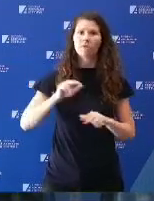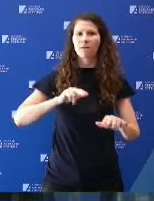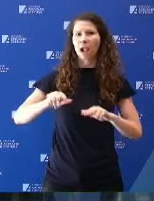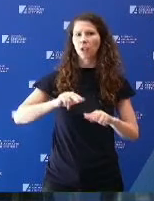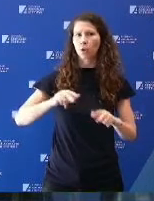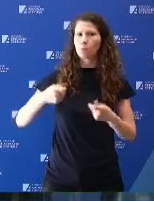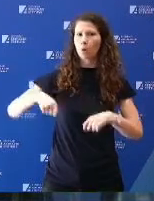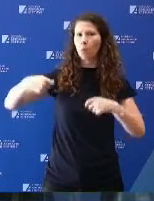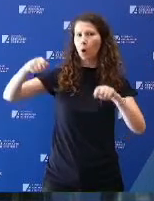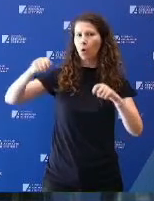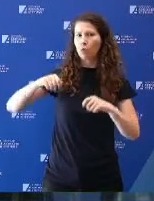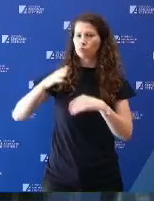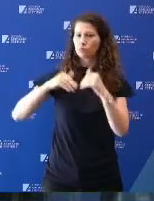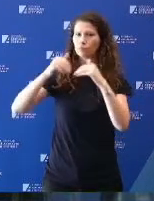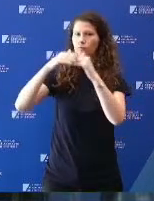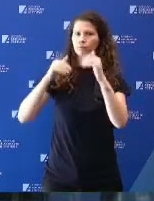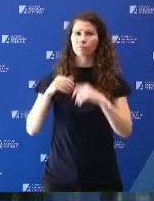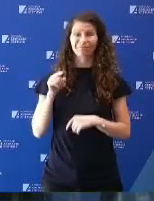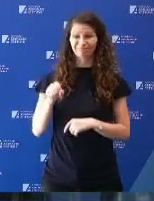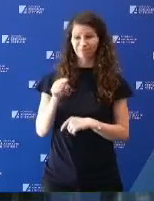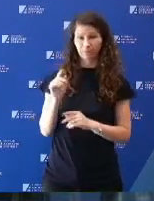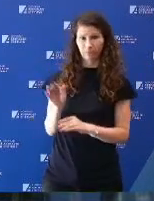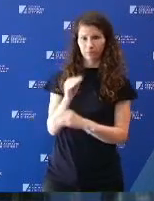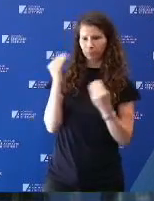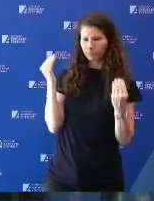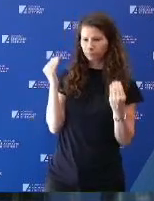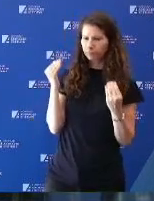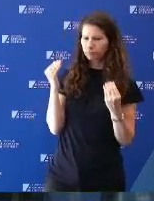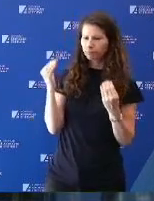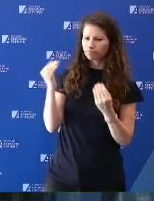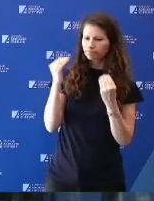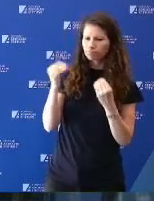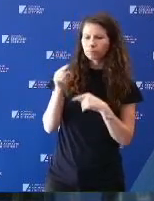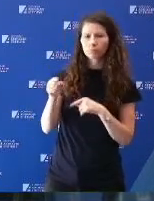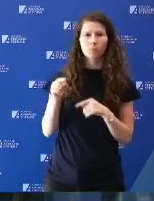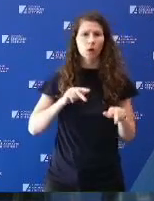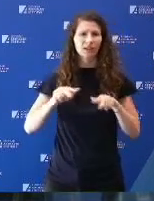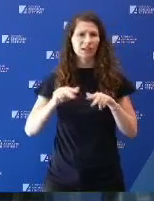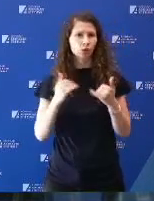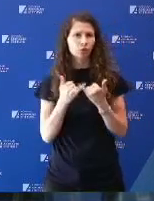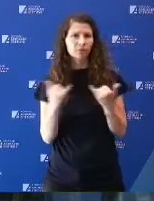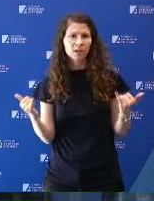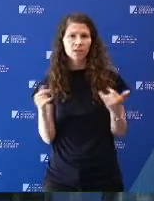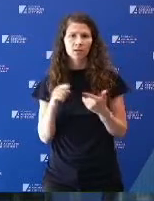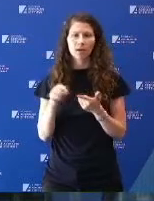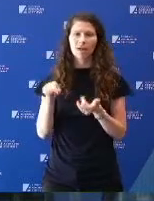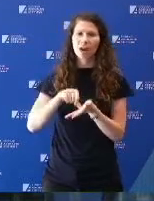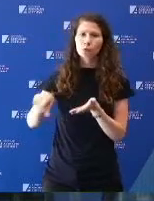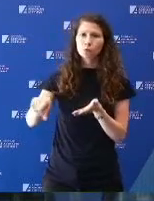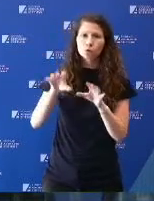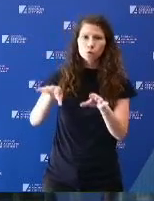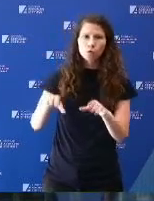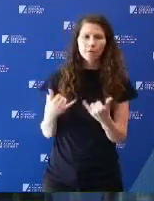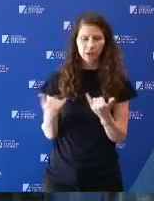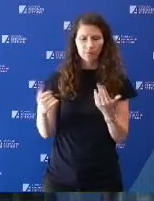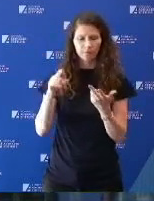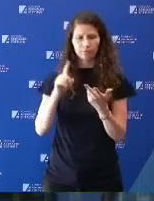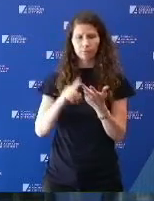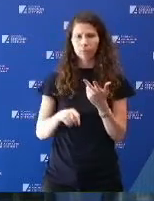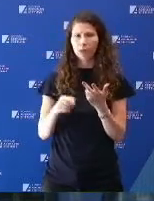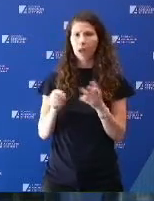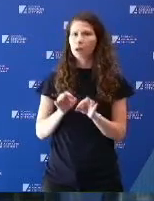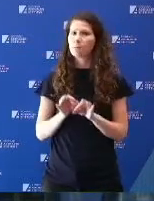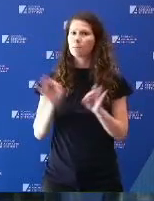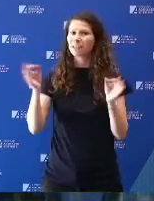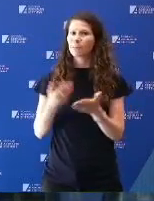Und quasi da haben wir gelernt, wie haben die das organisationstechnisch aufgebaut, wie sind die Vergütungsstrukturen, wie arbeiten sie mit der, was sind so die Best